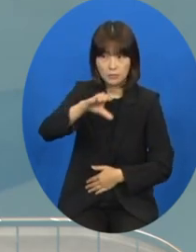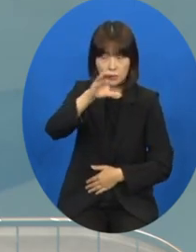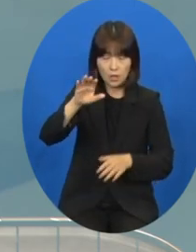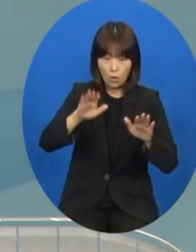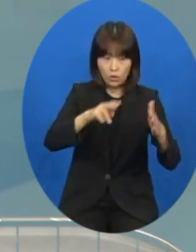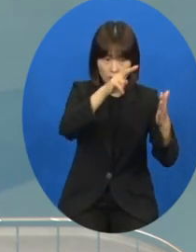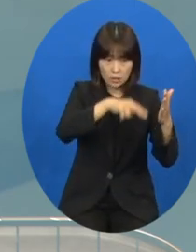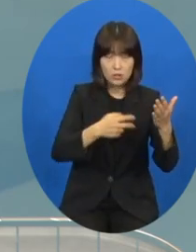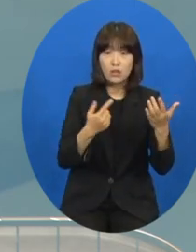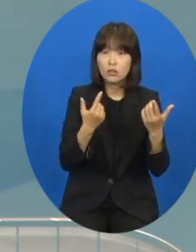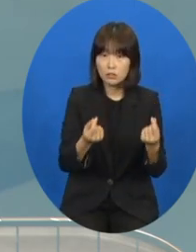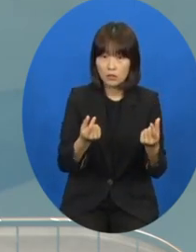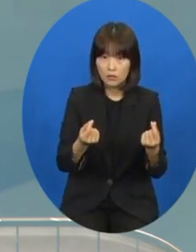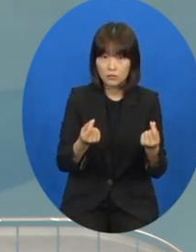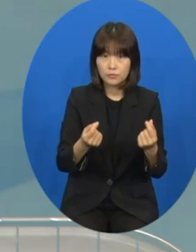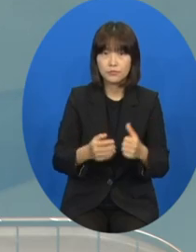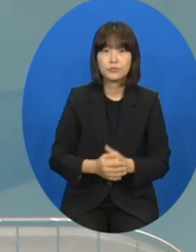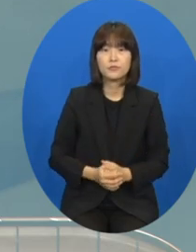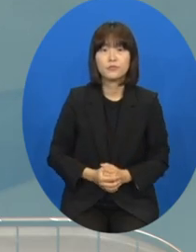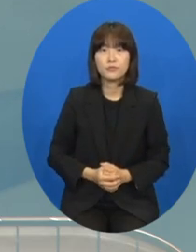것처럼 정말